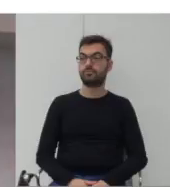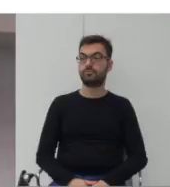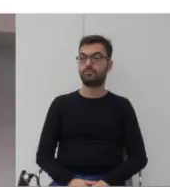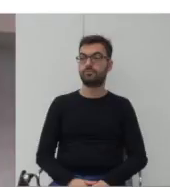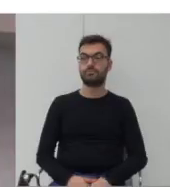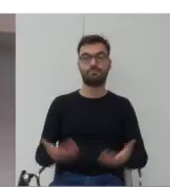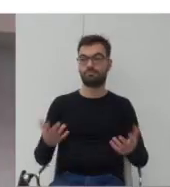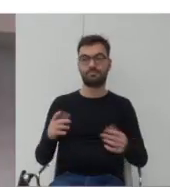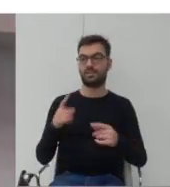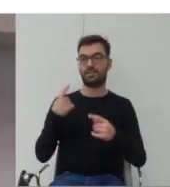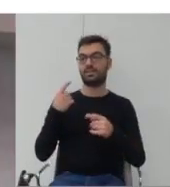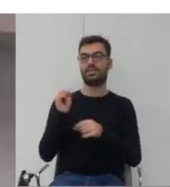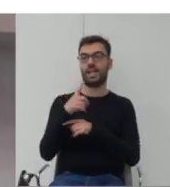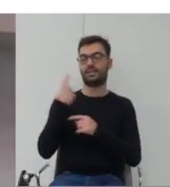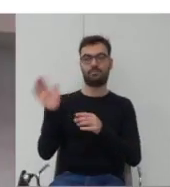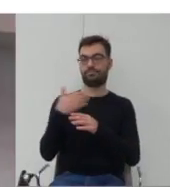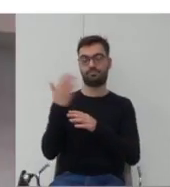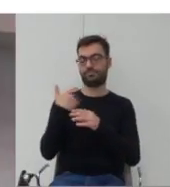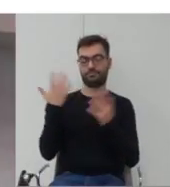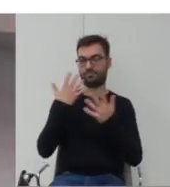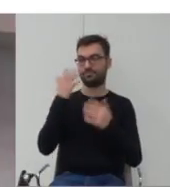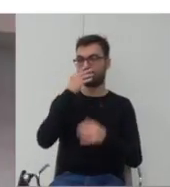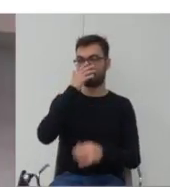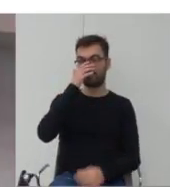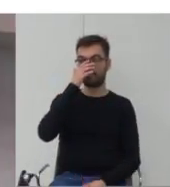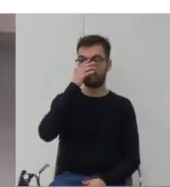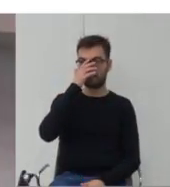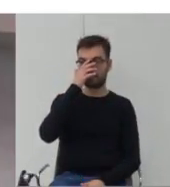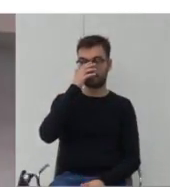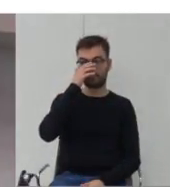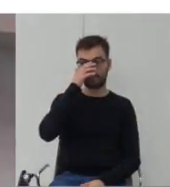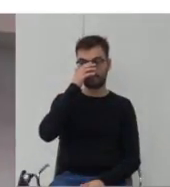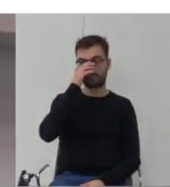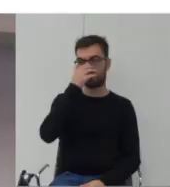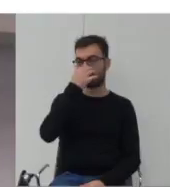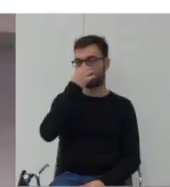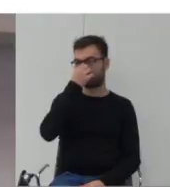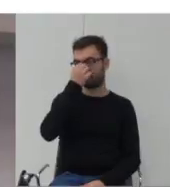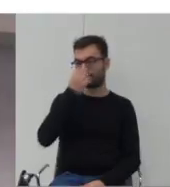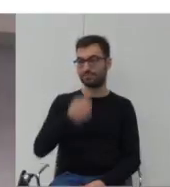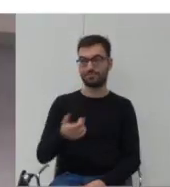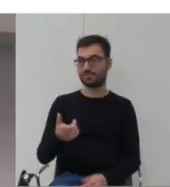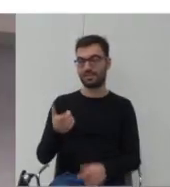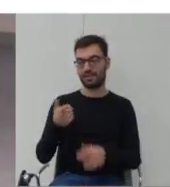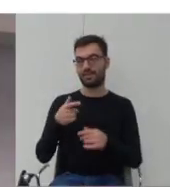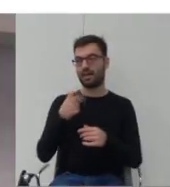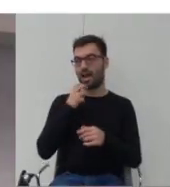Niestety straciłem zupełną kontrolę nad tym urządzeniem. Najwyraźniej ta automatyka jest mniej przyjazna.